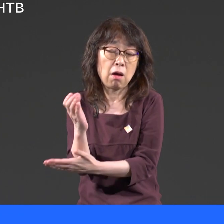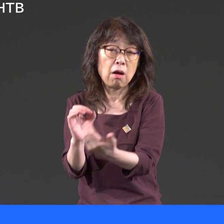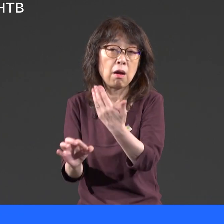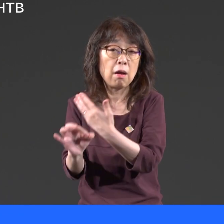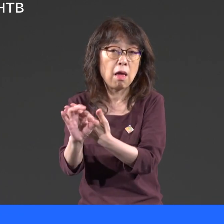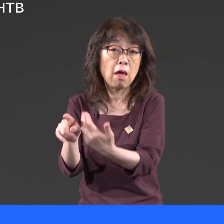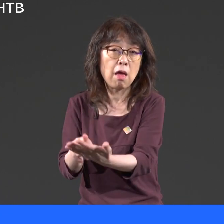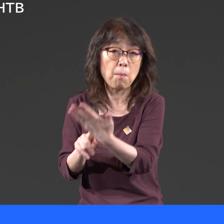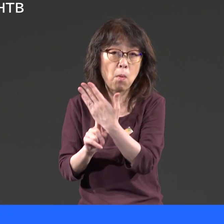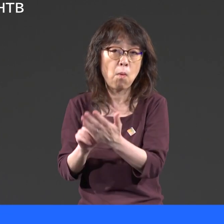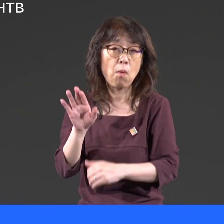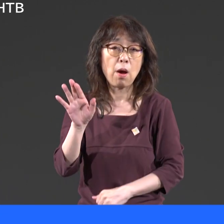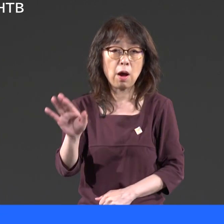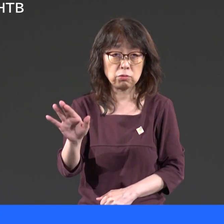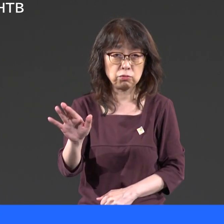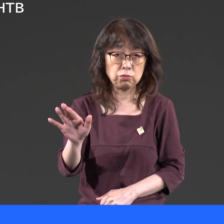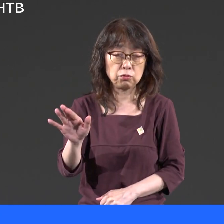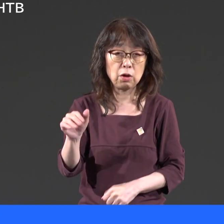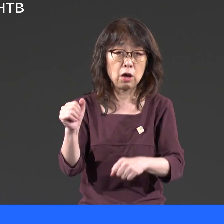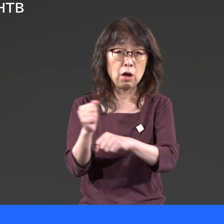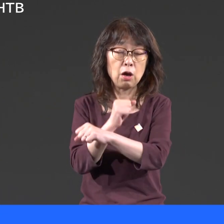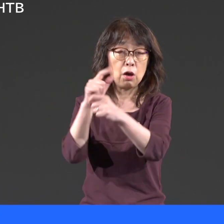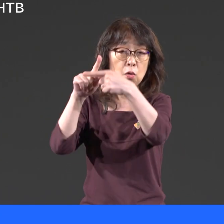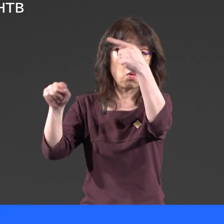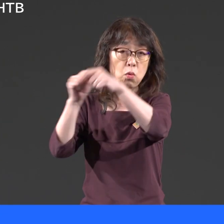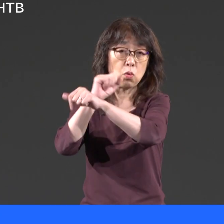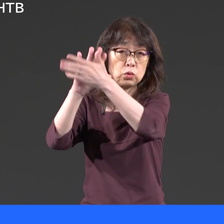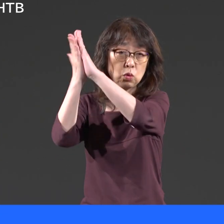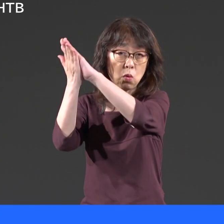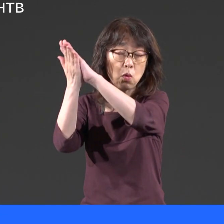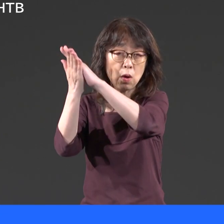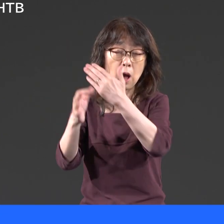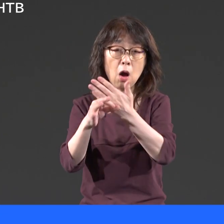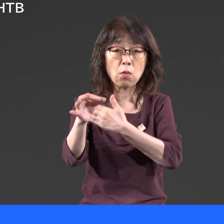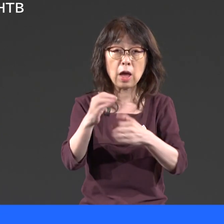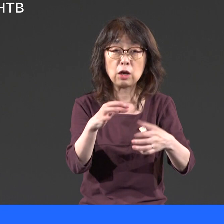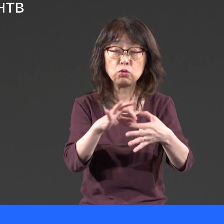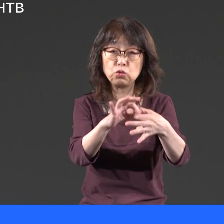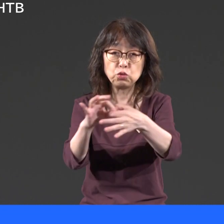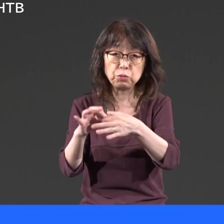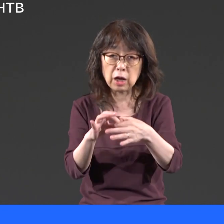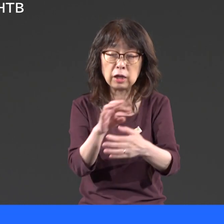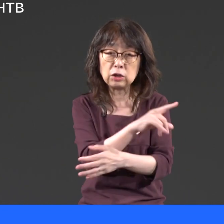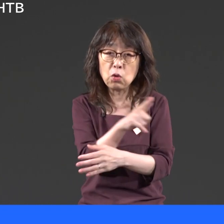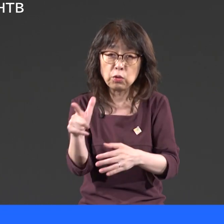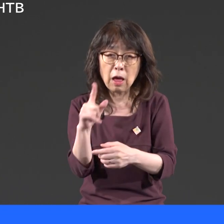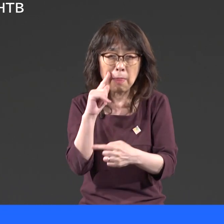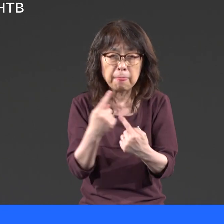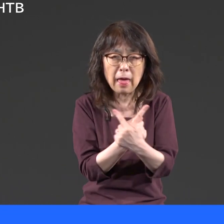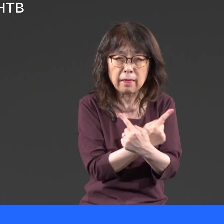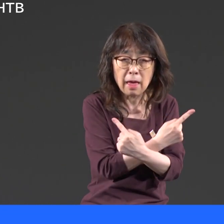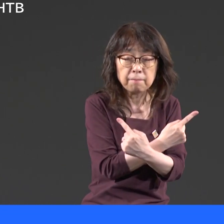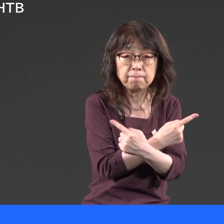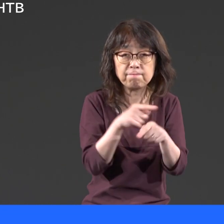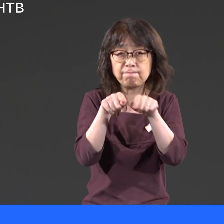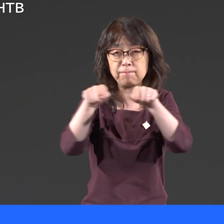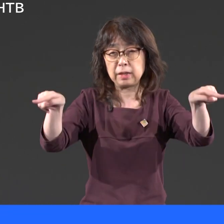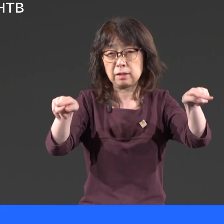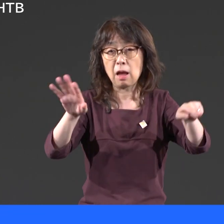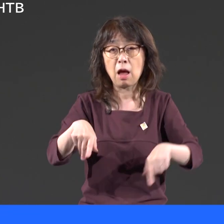した厚労省が、保険組合なので全国的に点検を求める事態となっていますけれども、やは